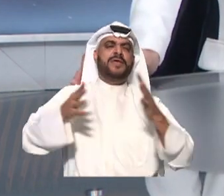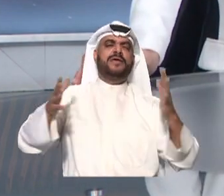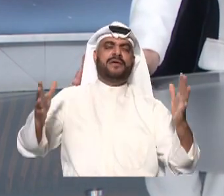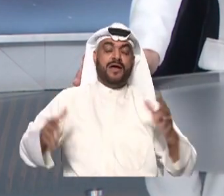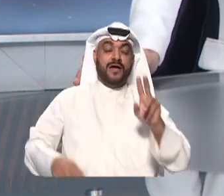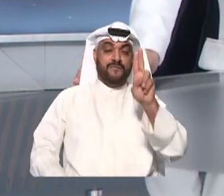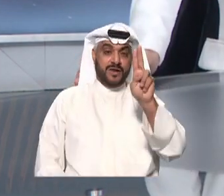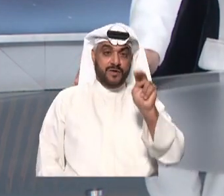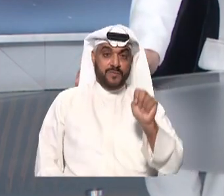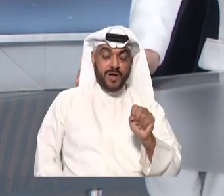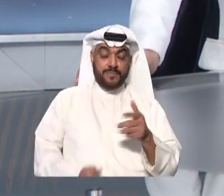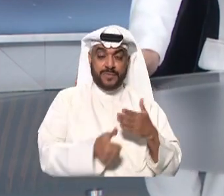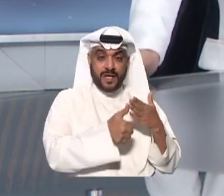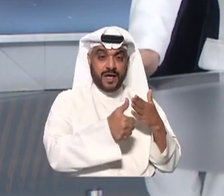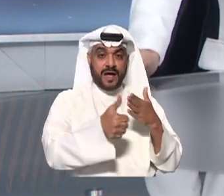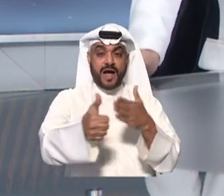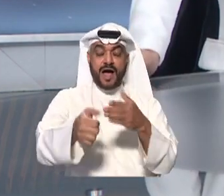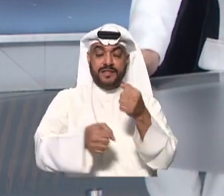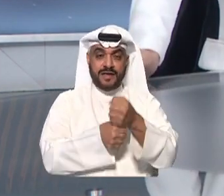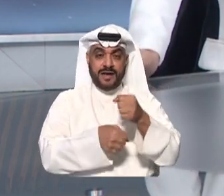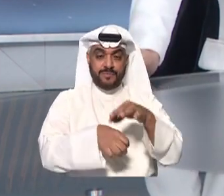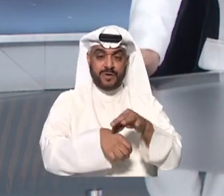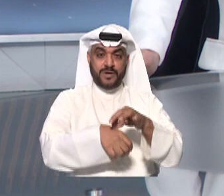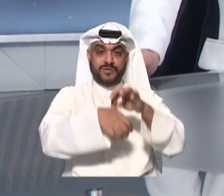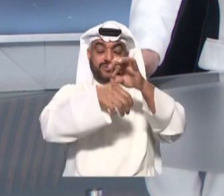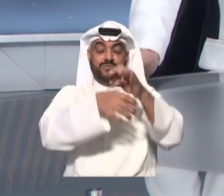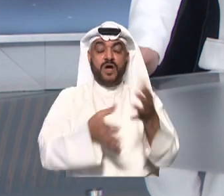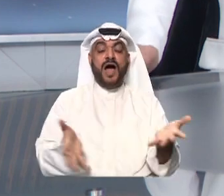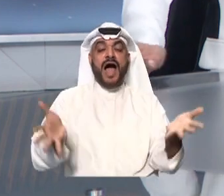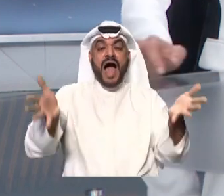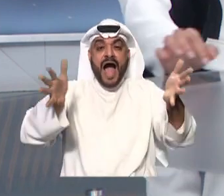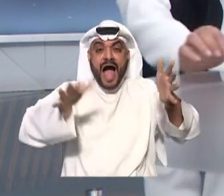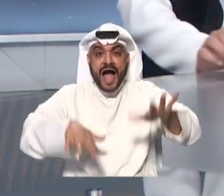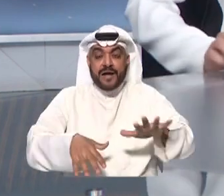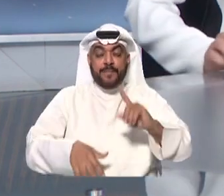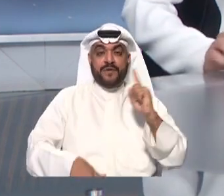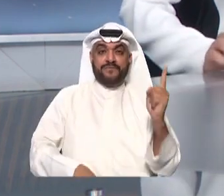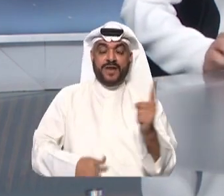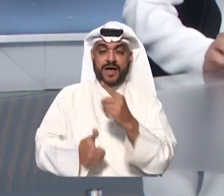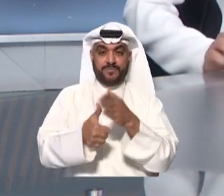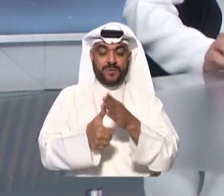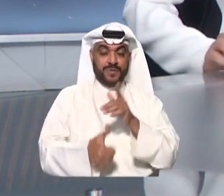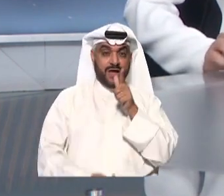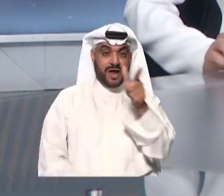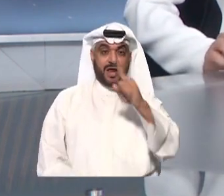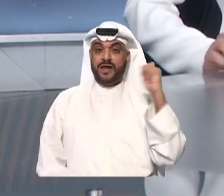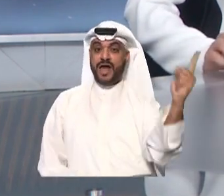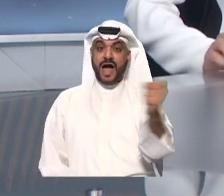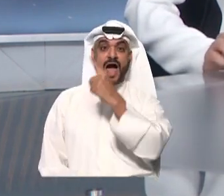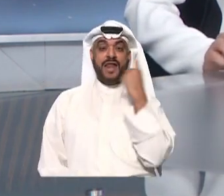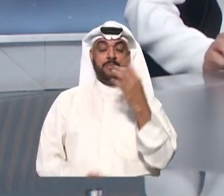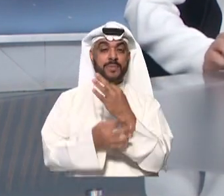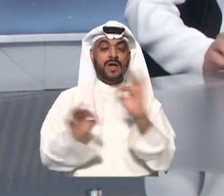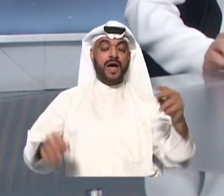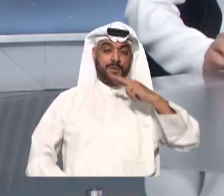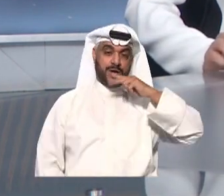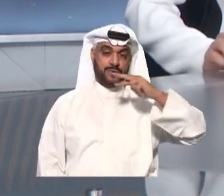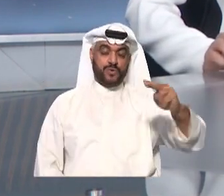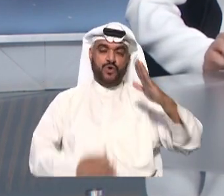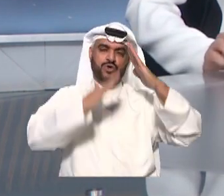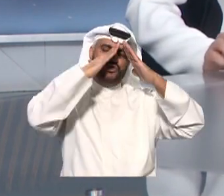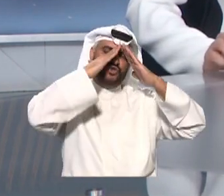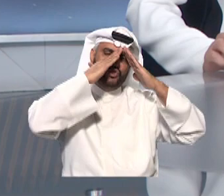الراحل قائد العام الإنساني طيب الله ثراه في أكبر تجمع دولي ليقول العالم أجمع كلمته